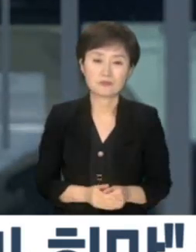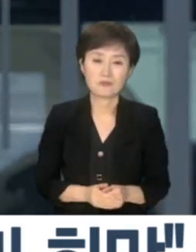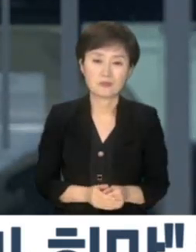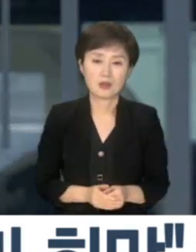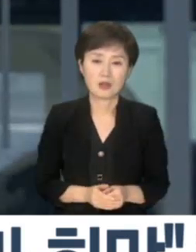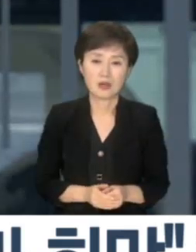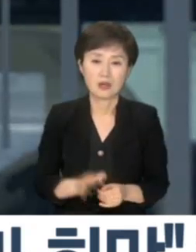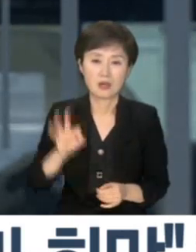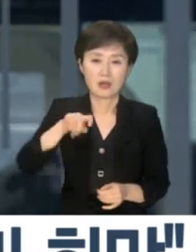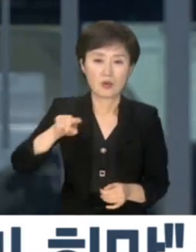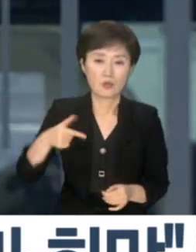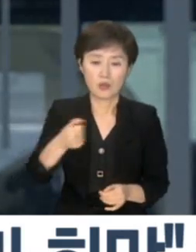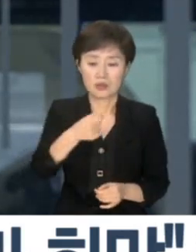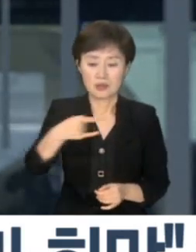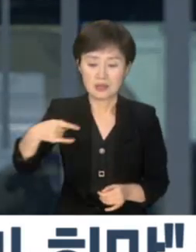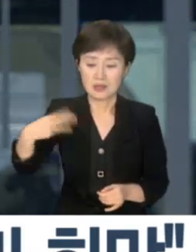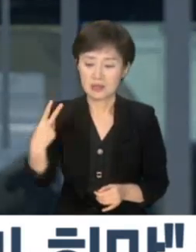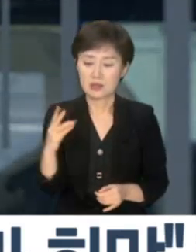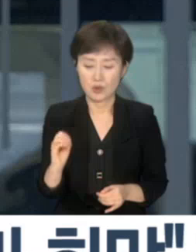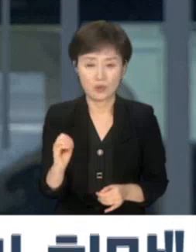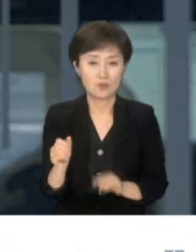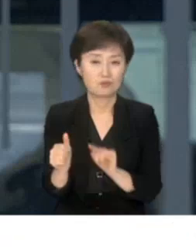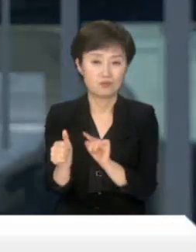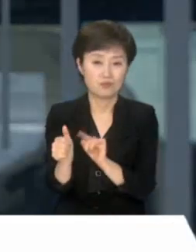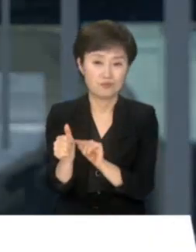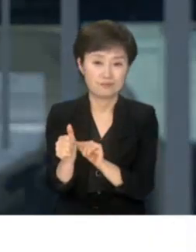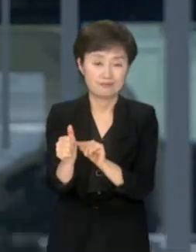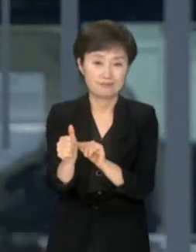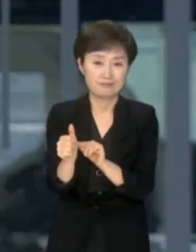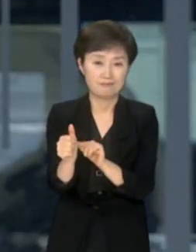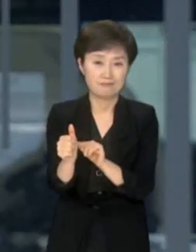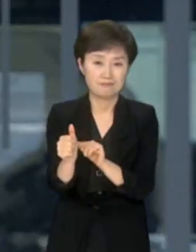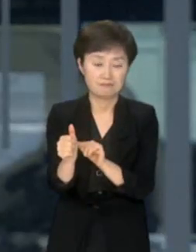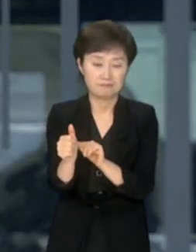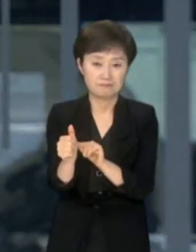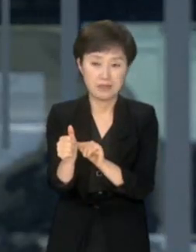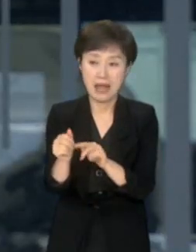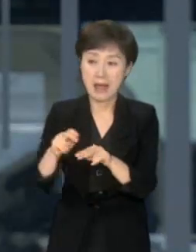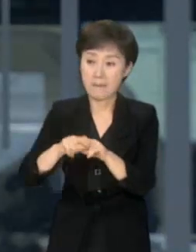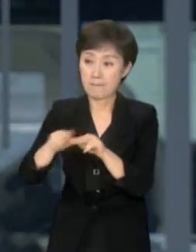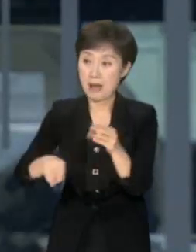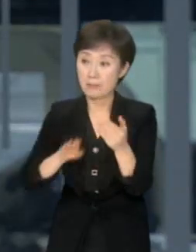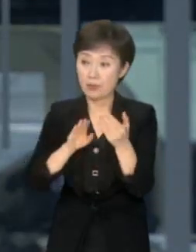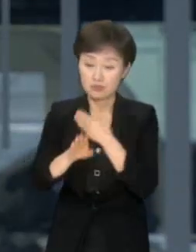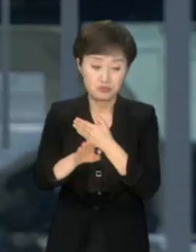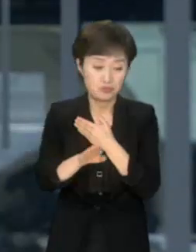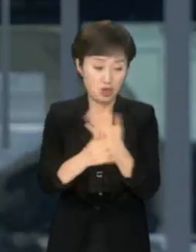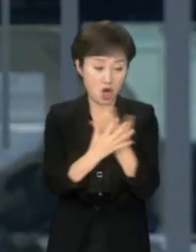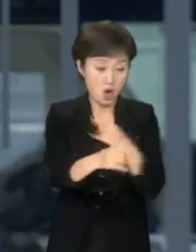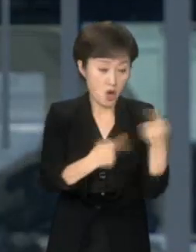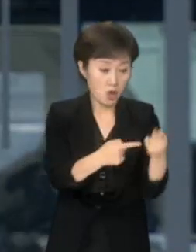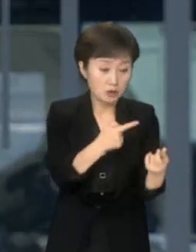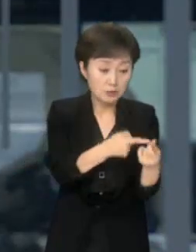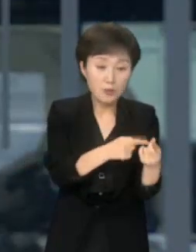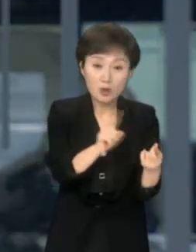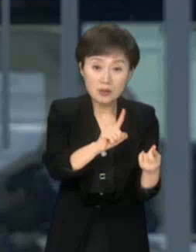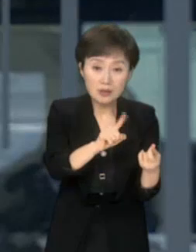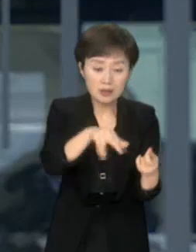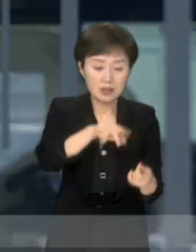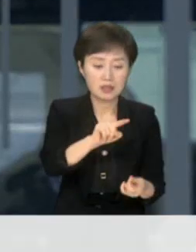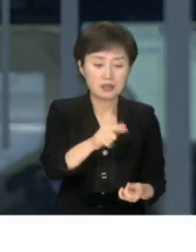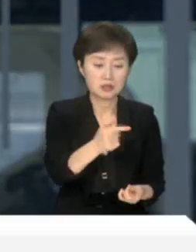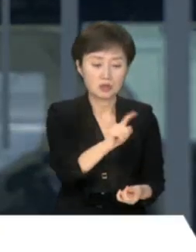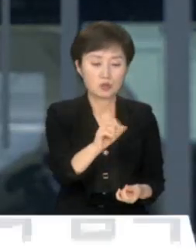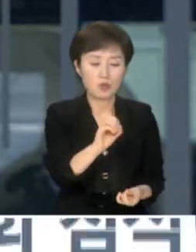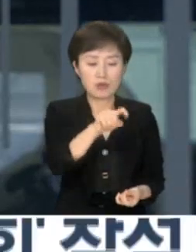원희룡 장관의 행보를 좀 짚어보겠습니다. 보니까 첫 행보가 전광훈 목사가 참석하는 집회였는데